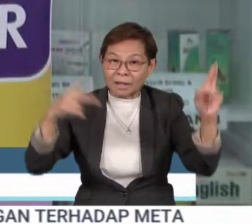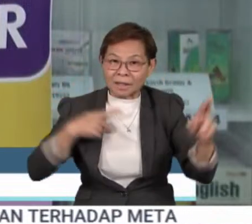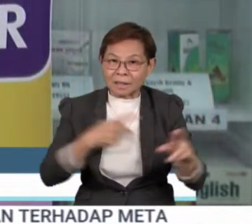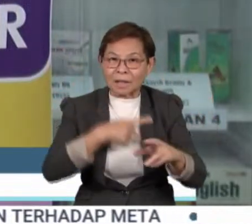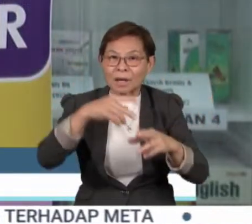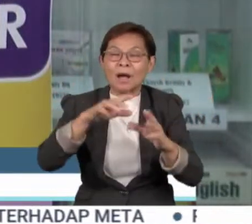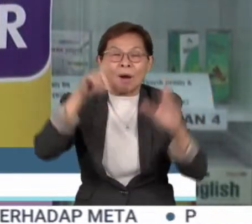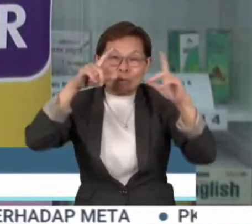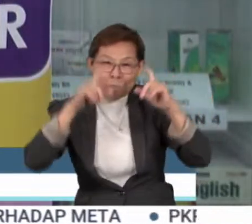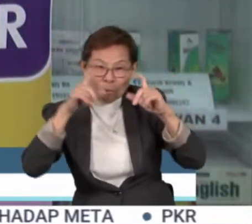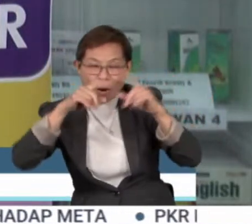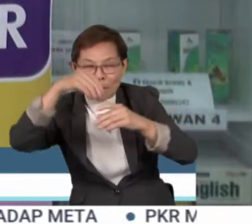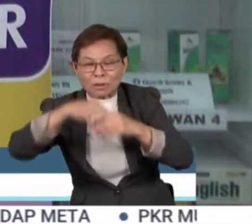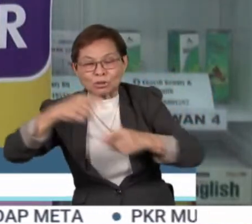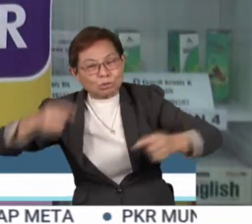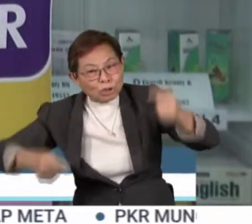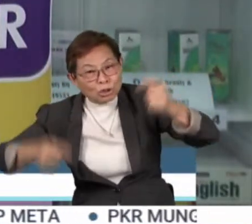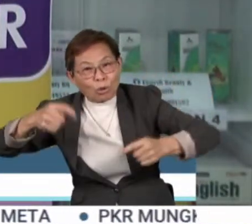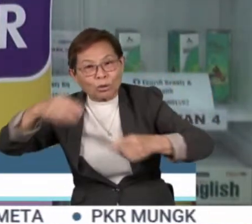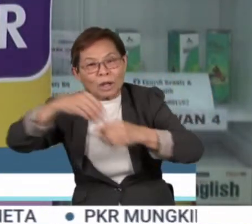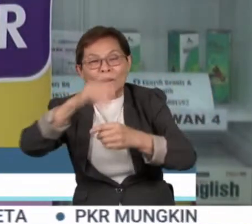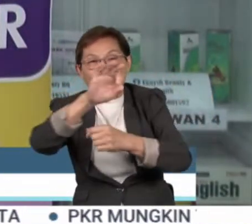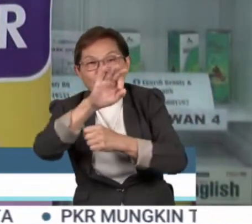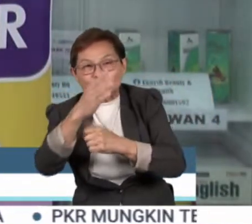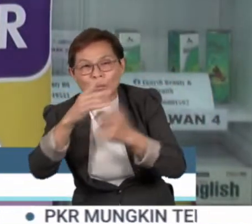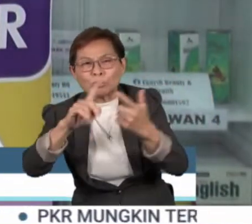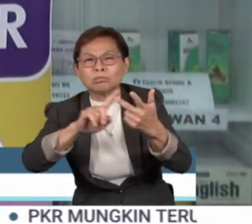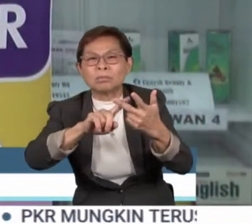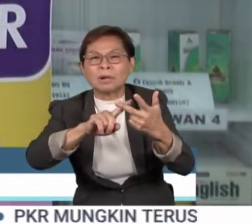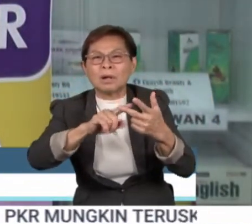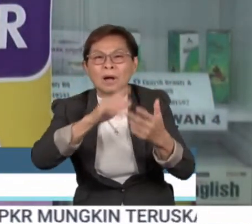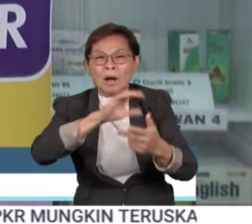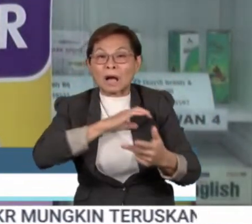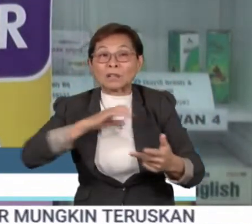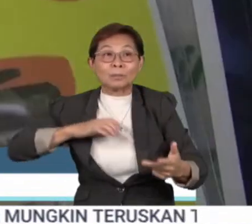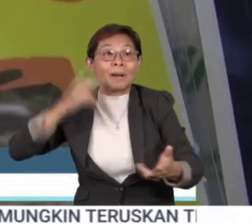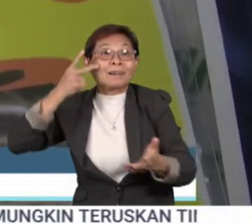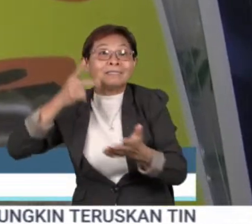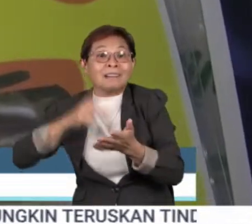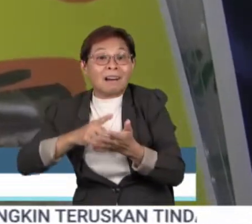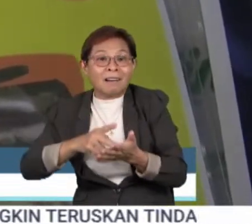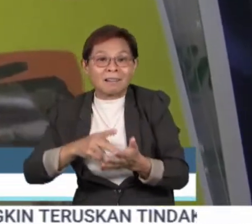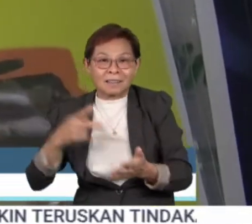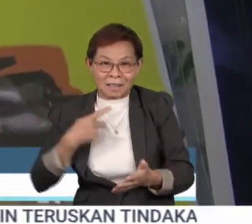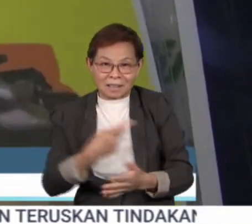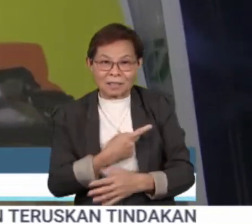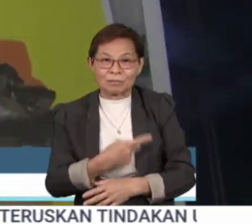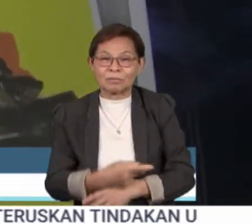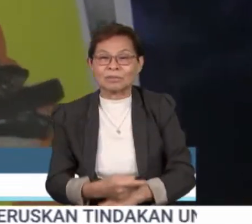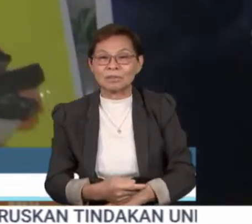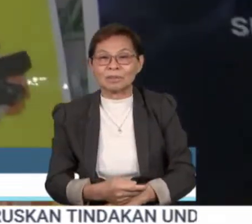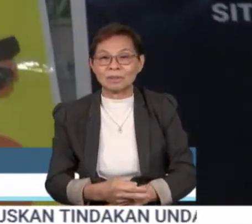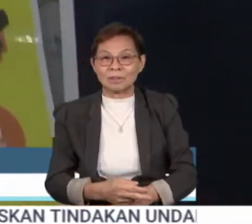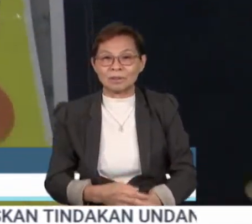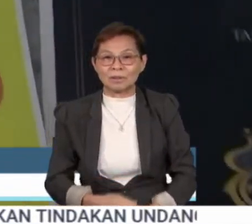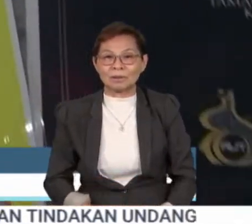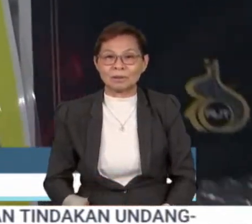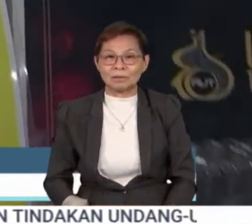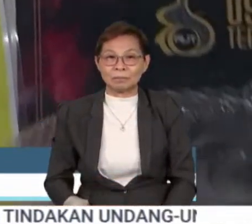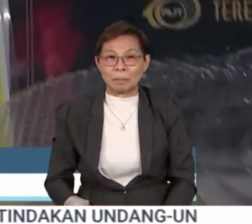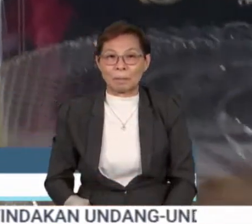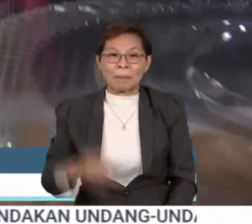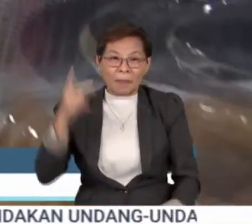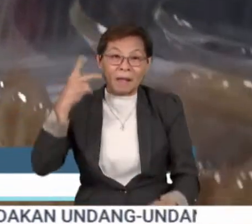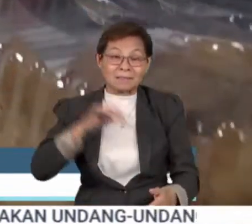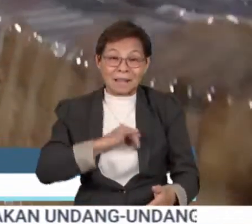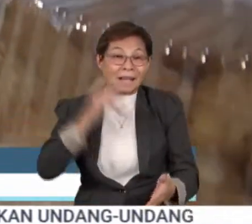masuk dalam TikTok, dalam Facebook. Jadi customer kenal, kau kenal kita. Ini memang dah rugi saya kenal Pedi.